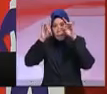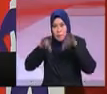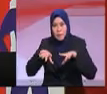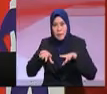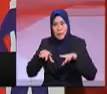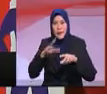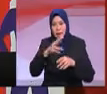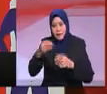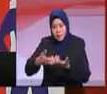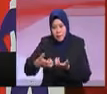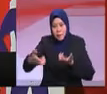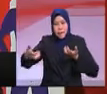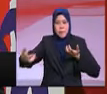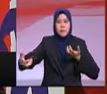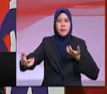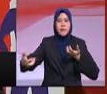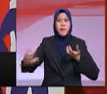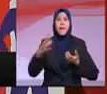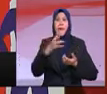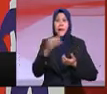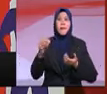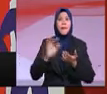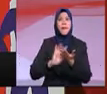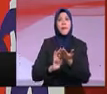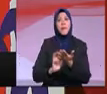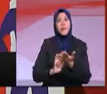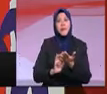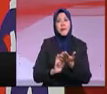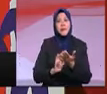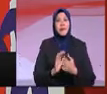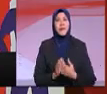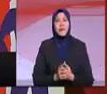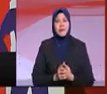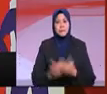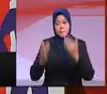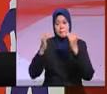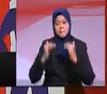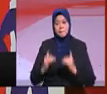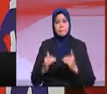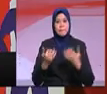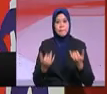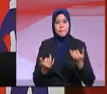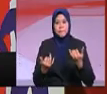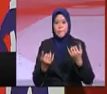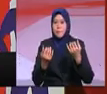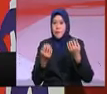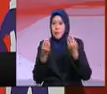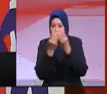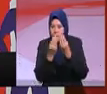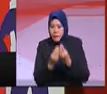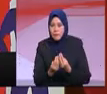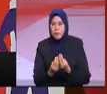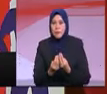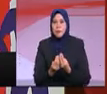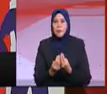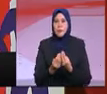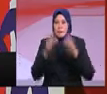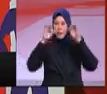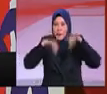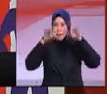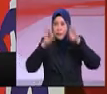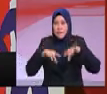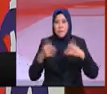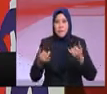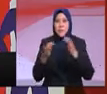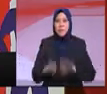air pengasingan dan seterusnya rawatan. Dan kita lihat kepada diagnostic and testing. Jadi ini satu yang penting kalau kita nak